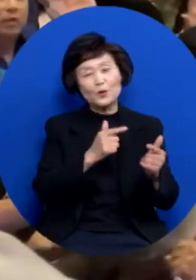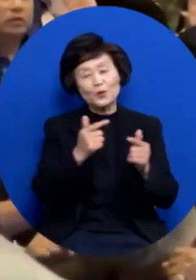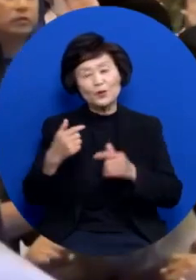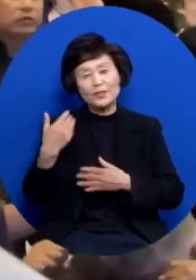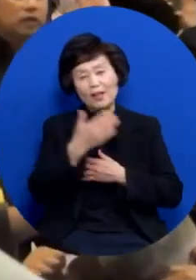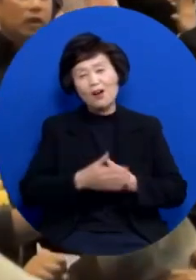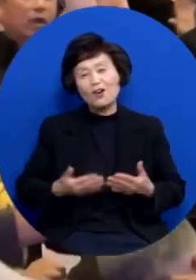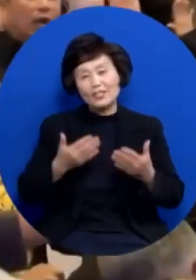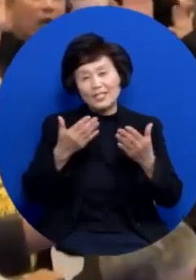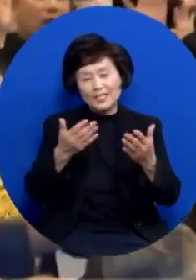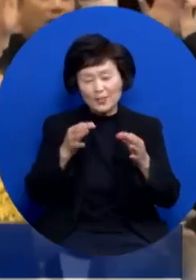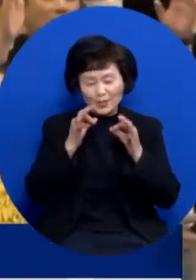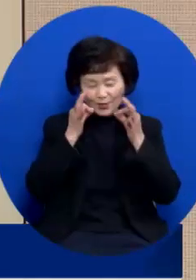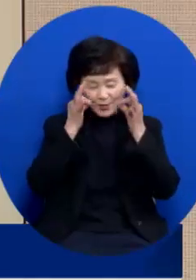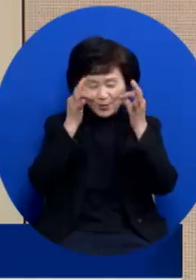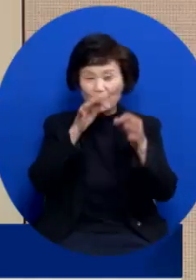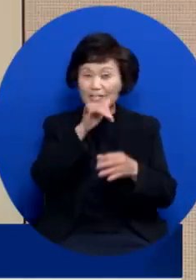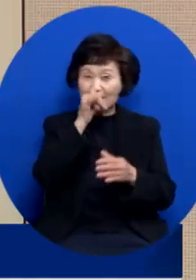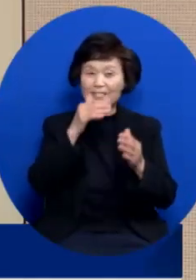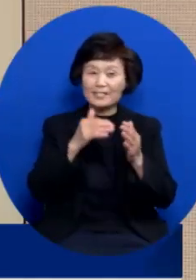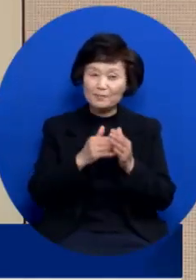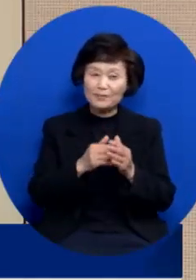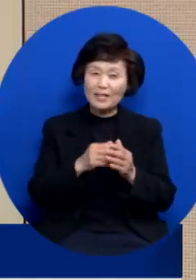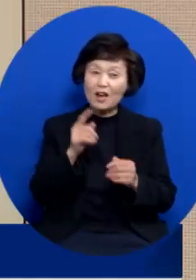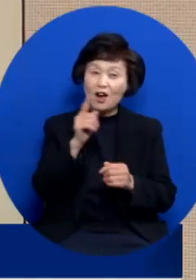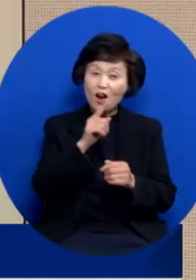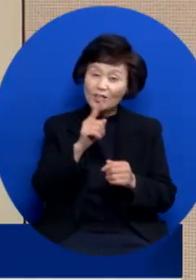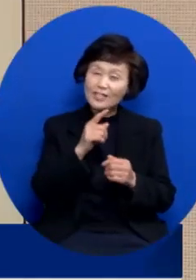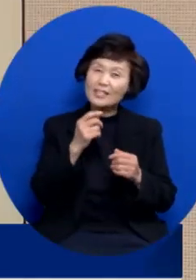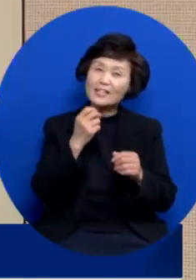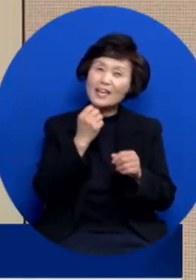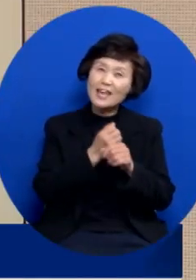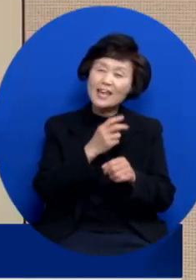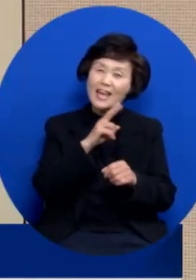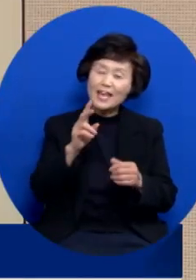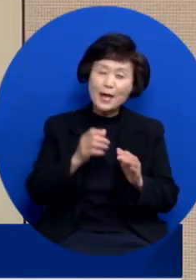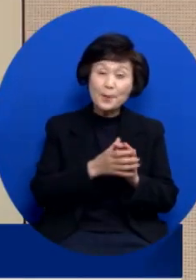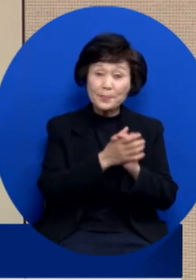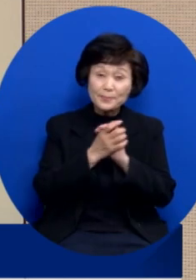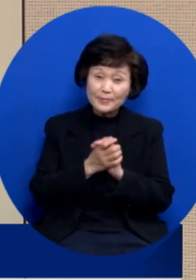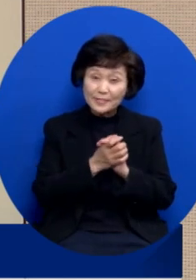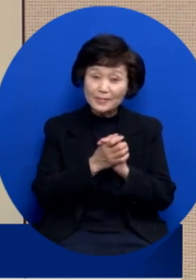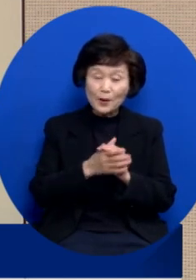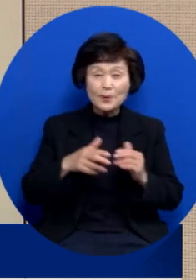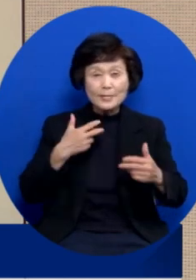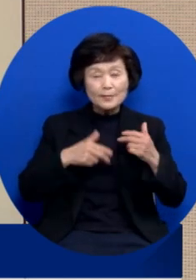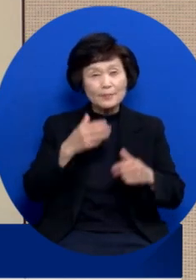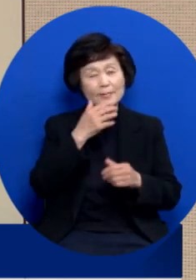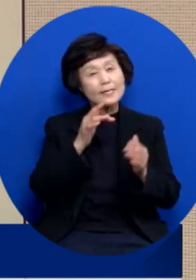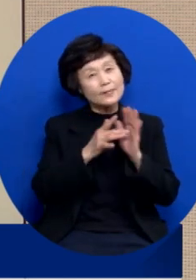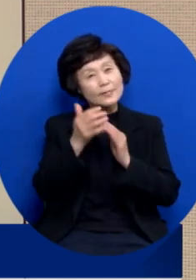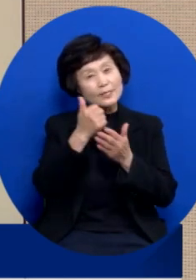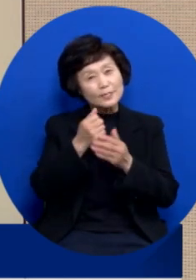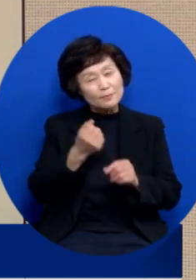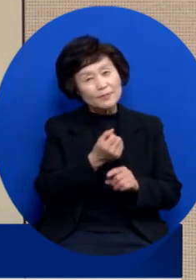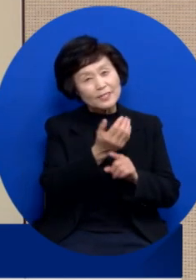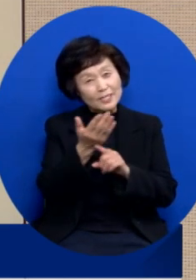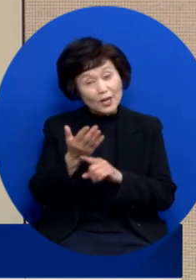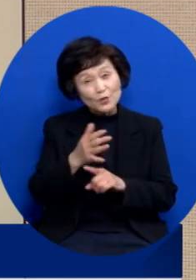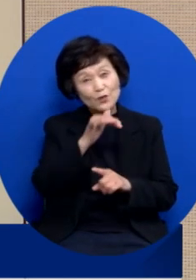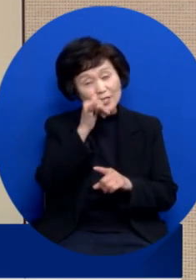있었습니다. 어떻게 하면 친근하고 재미있게 예수님의 복음을 전할 수 있을까 고민하다가